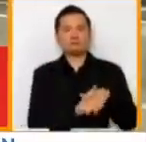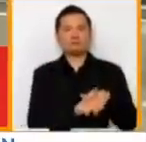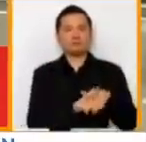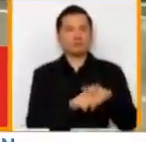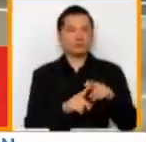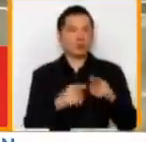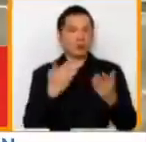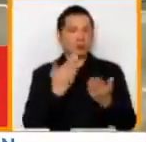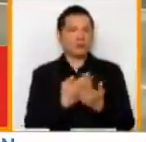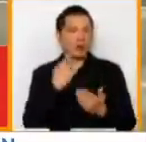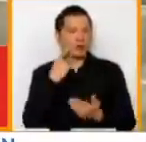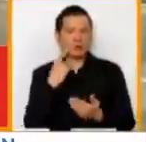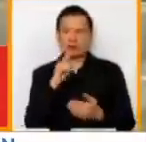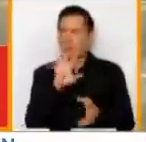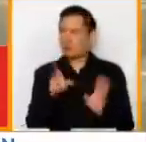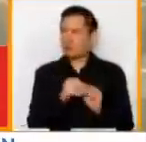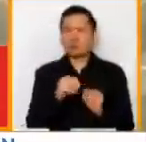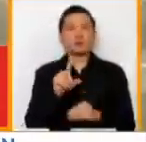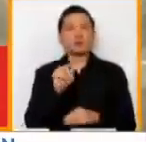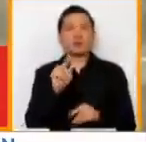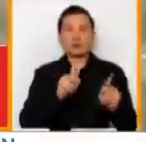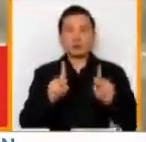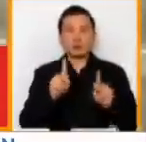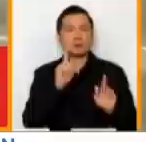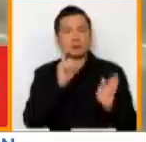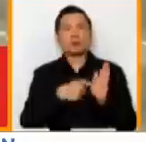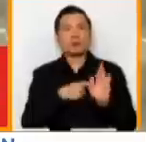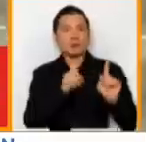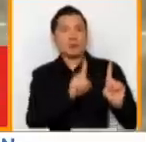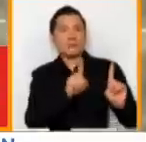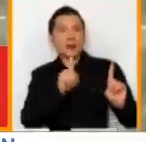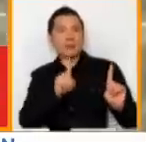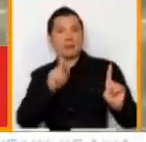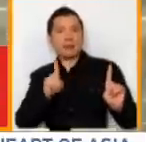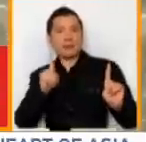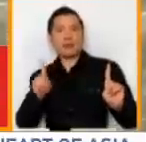nasa 20 sila, nasusunod naman yung physical distancing. Meron silang